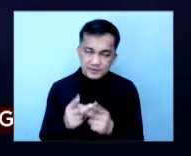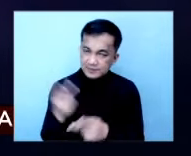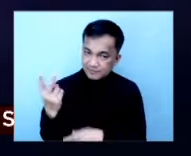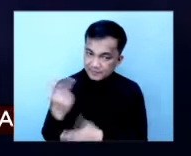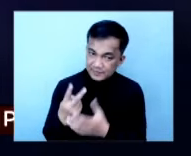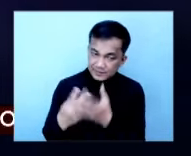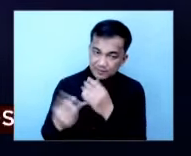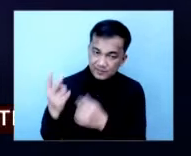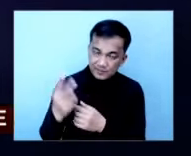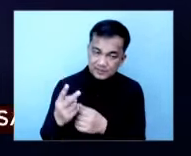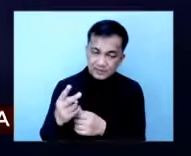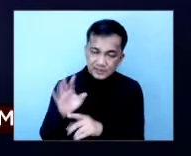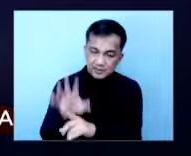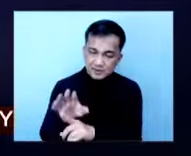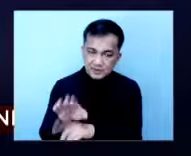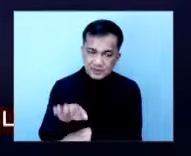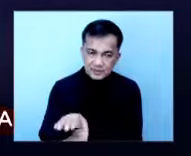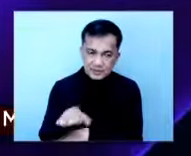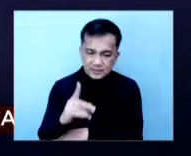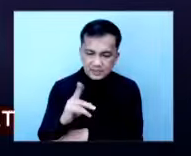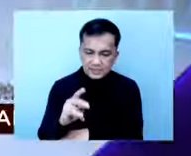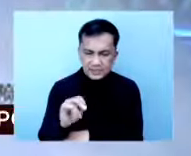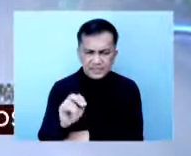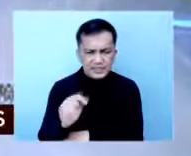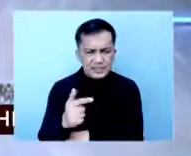Franceth sa hit afternoon serya na Kadenang Ginto.